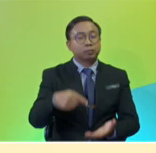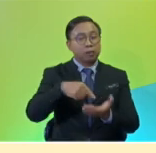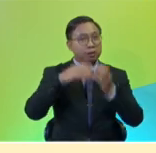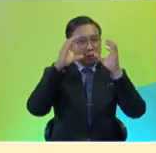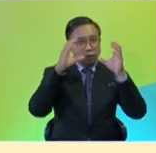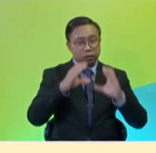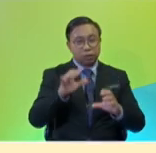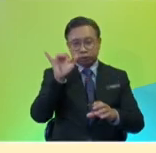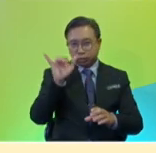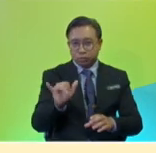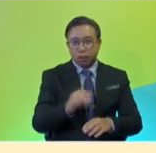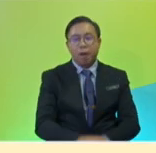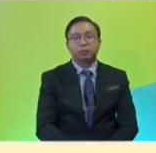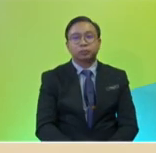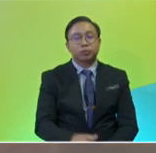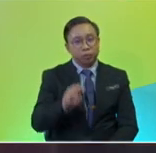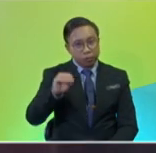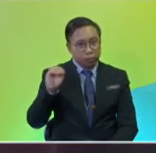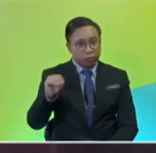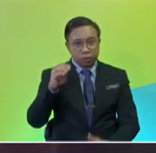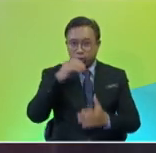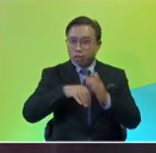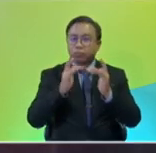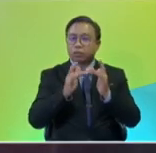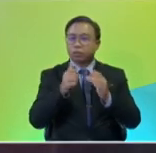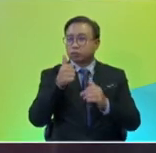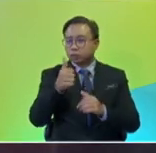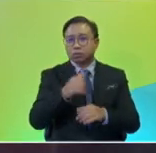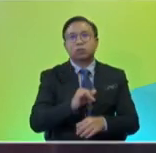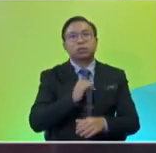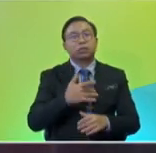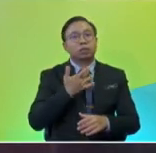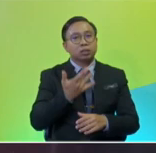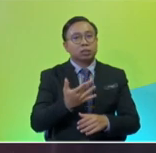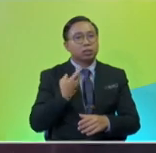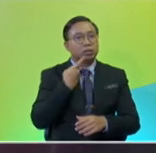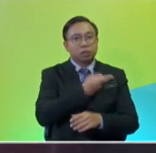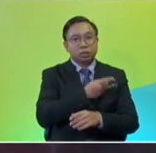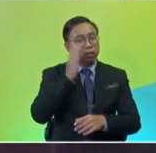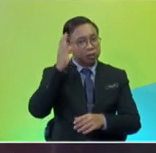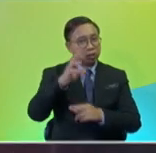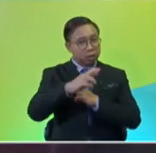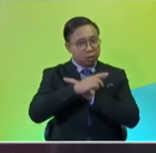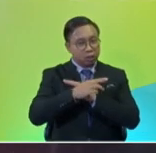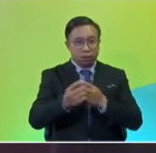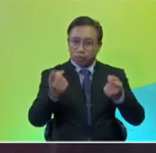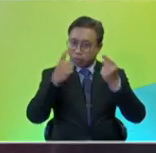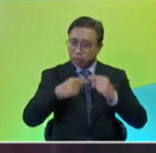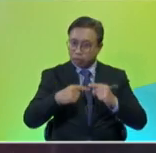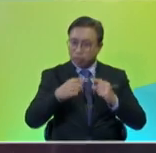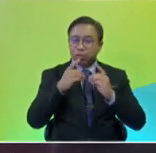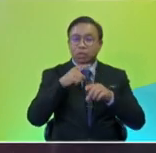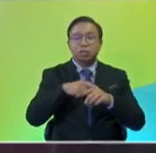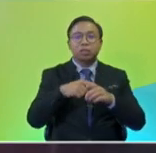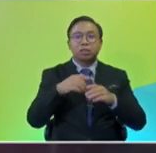cara-caranya. Terbaiklah mermaid kita yang ada dalam talian. Dan saya rasa cikgu sekarang kita akan reaksi seketika. Kembali semula selepas ini di